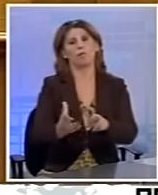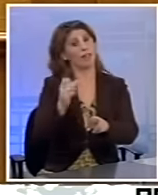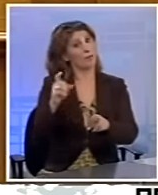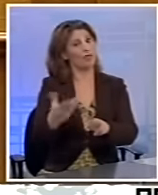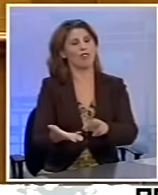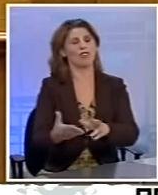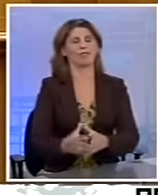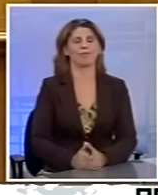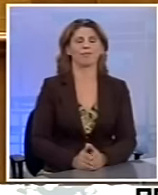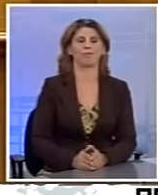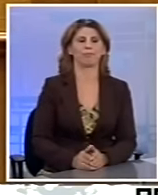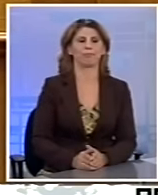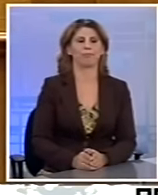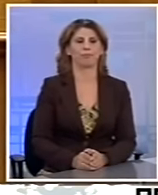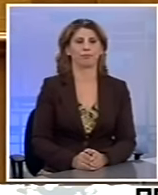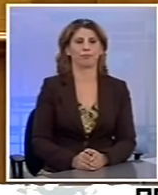Πολλούς